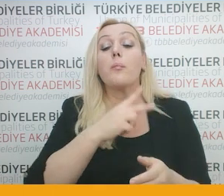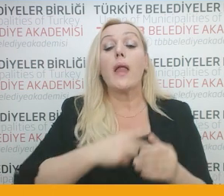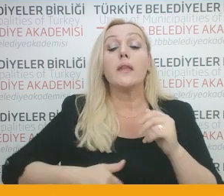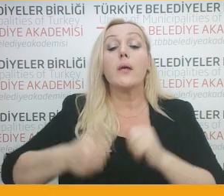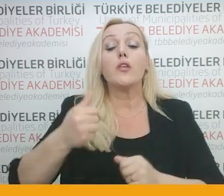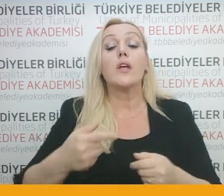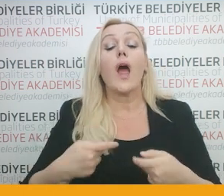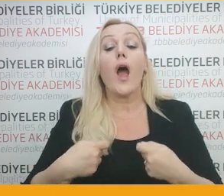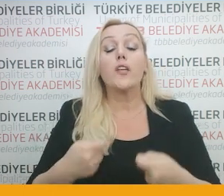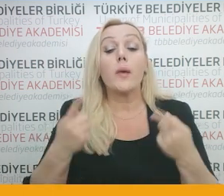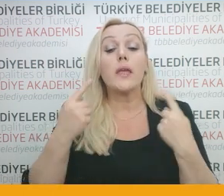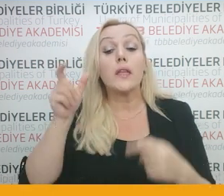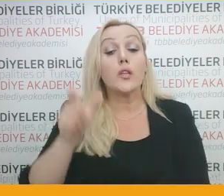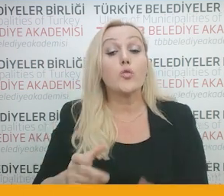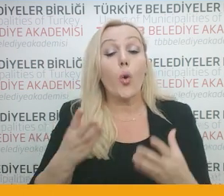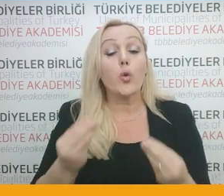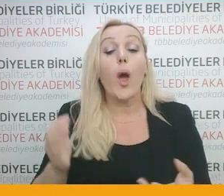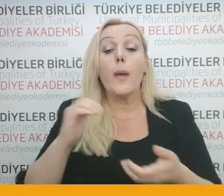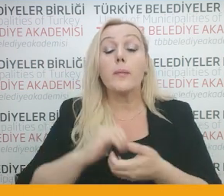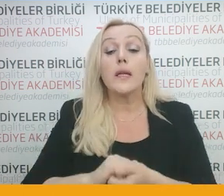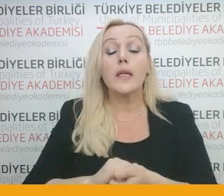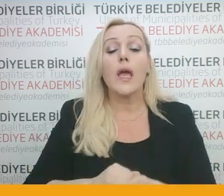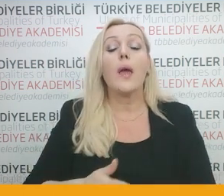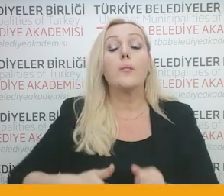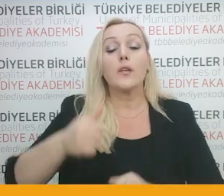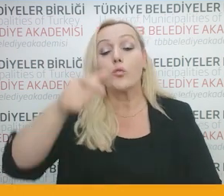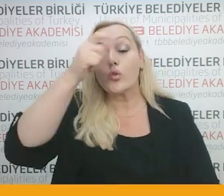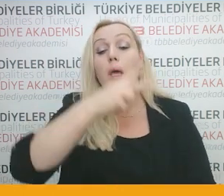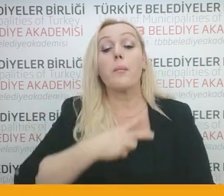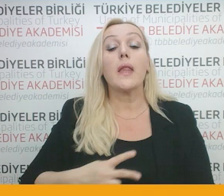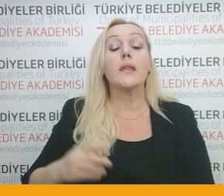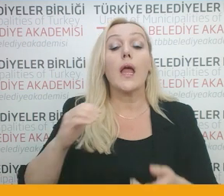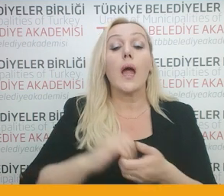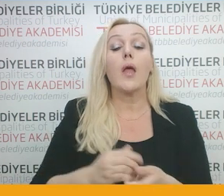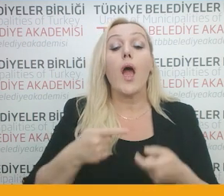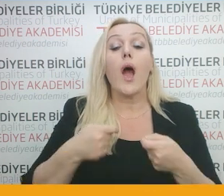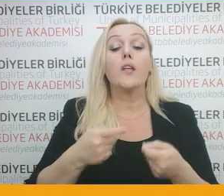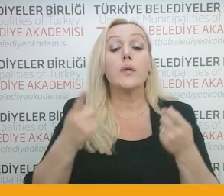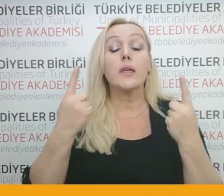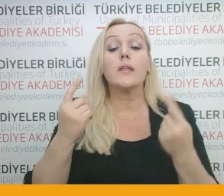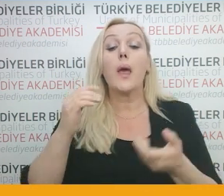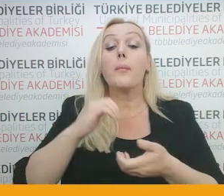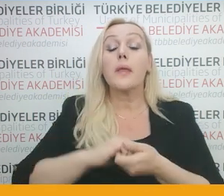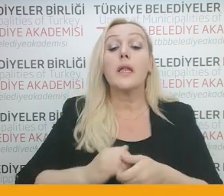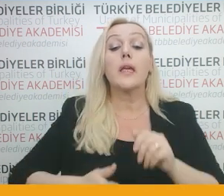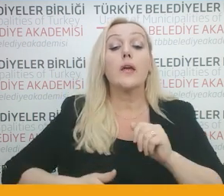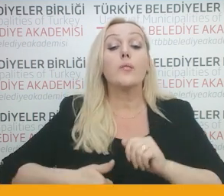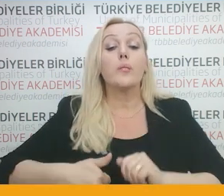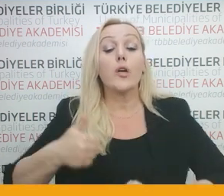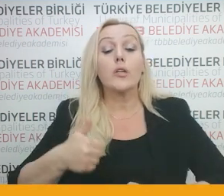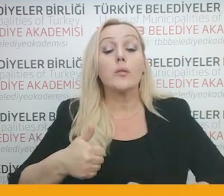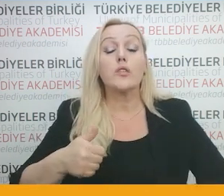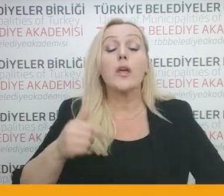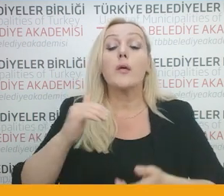idare birliklerinde harcama yetkilisi birlik başkanı. Yani Türkiye Belediye Birliği bizim harcama yetkilimiz birlik başkanımız. Birlik başkanımız